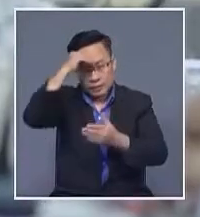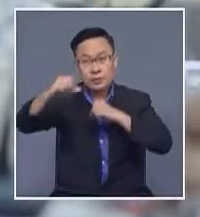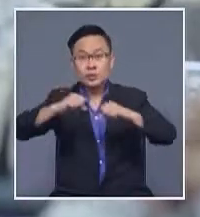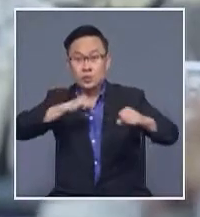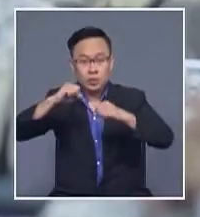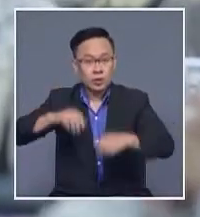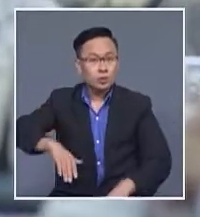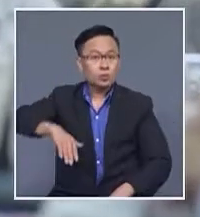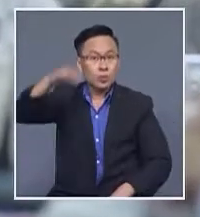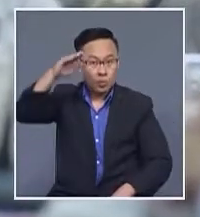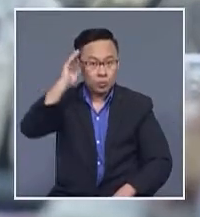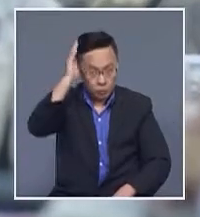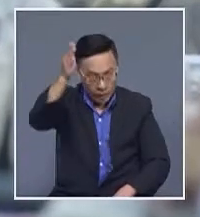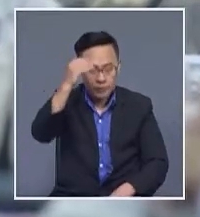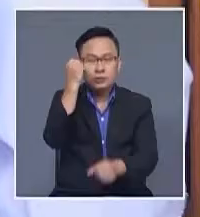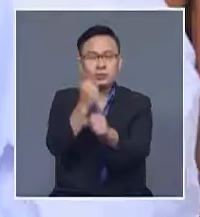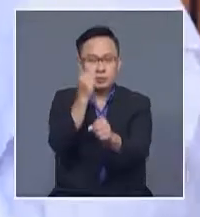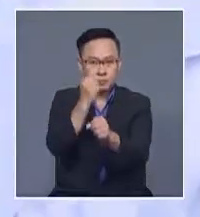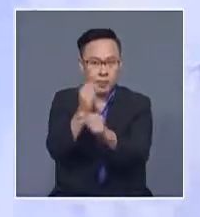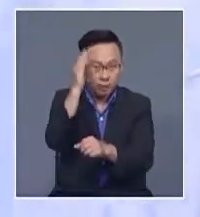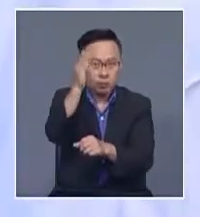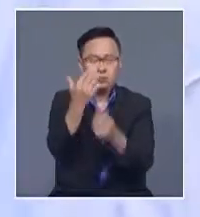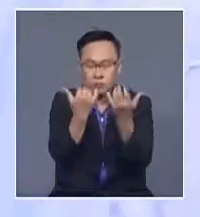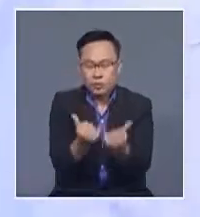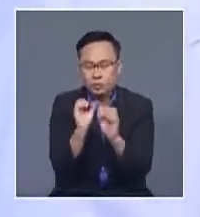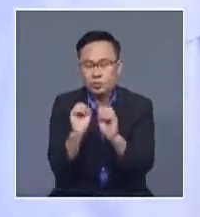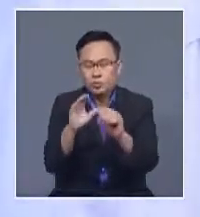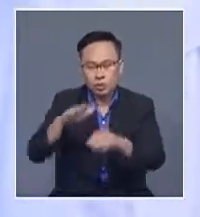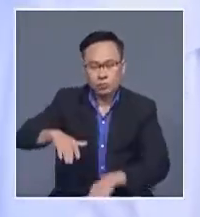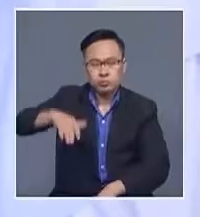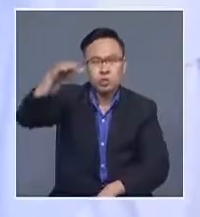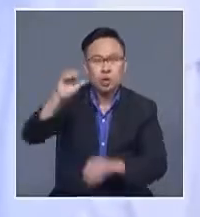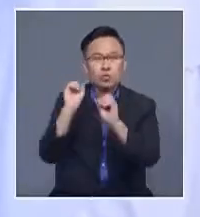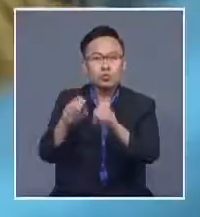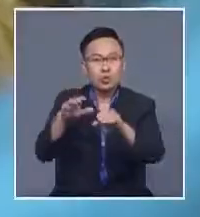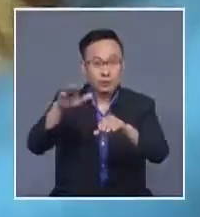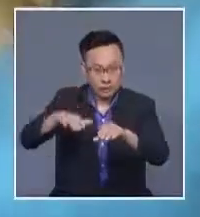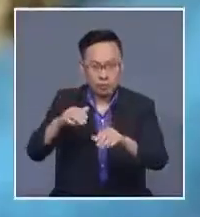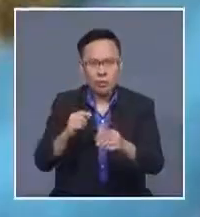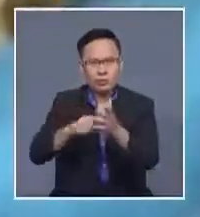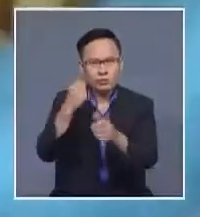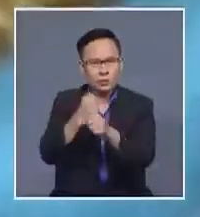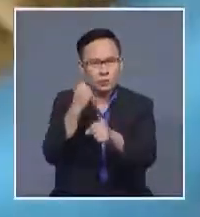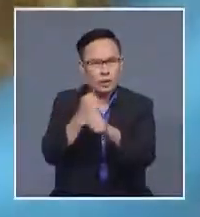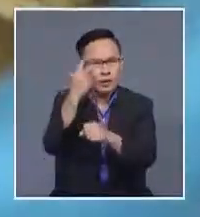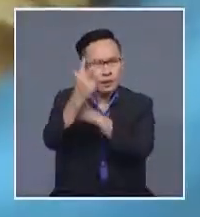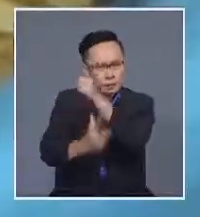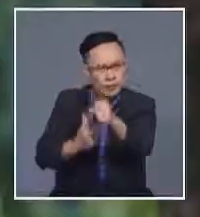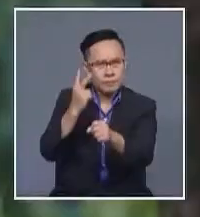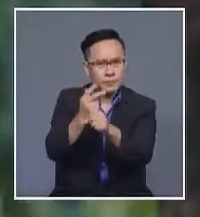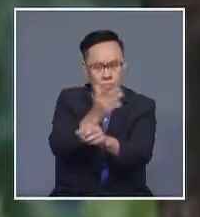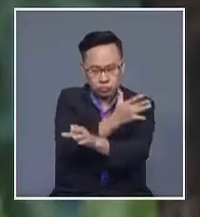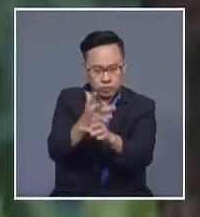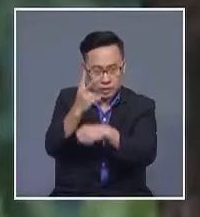ชนหนึ่งที่จะต้องสู่แรงงานในอนาคตนะครับจึงได้ทำโครงการนี้ขึ้นมานะครับซึ่งทำมา3ปีแล้วครับวันนี้ก็เป็นปีที่